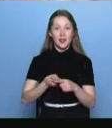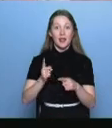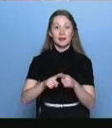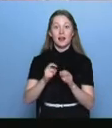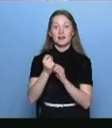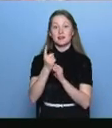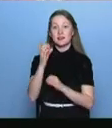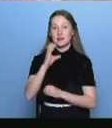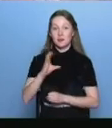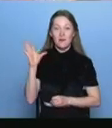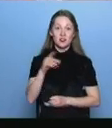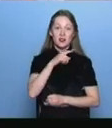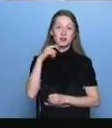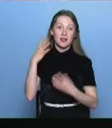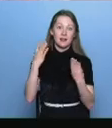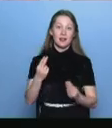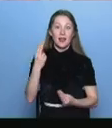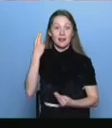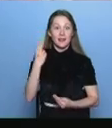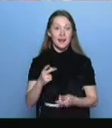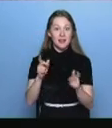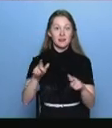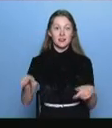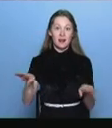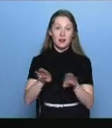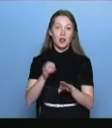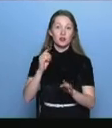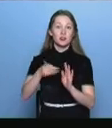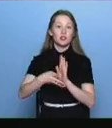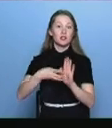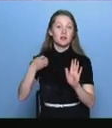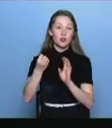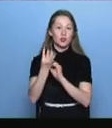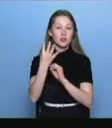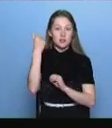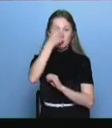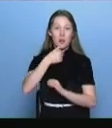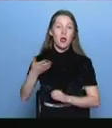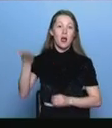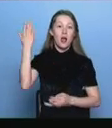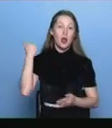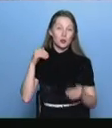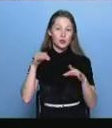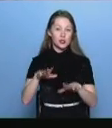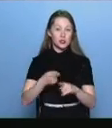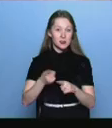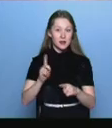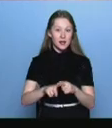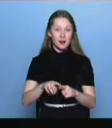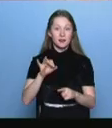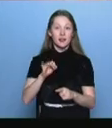сентября – Всероссийский день трезвости. Таким этот день стал еще в 1914 году по решению Синода. Кстати, как раз